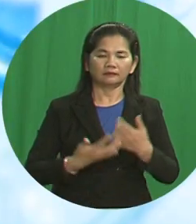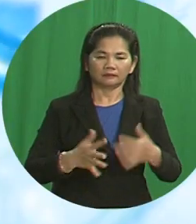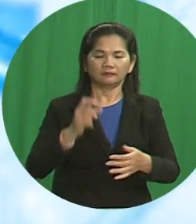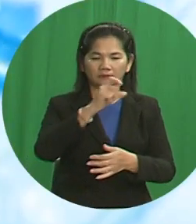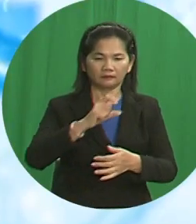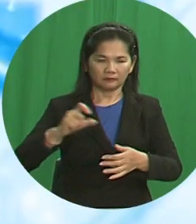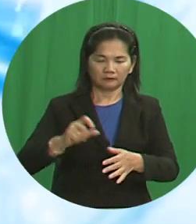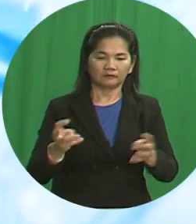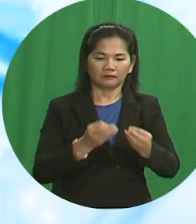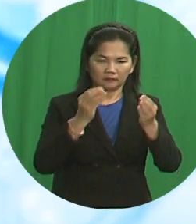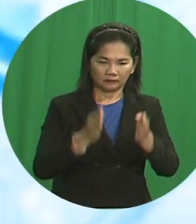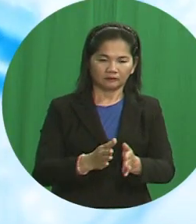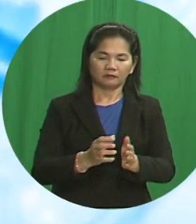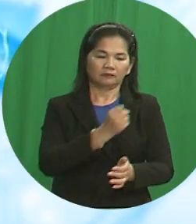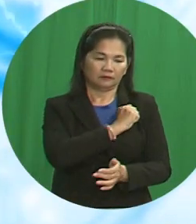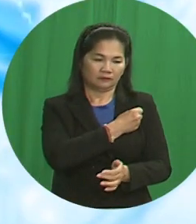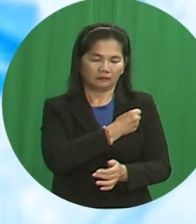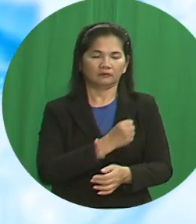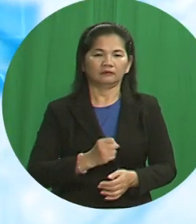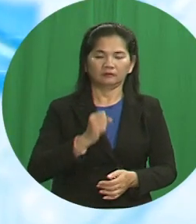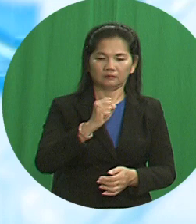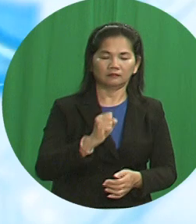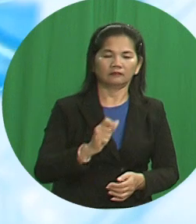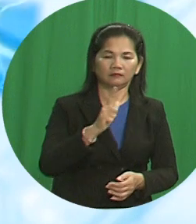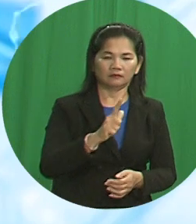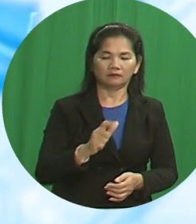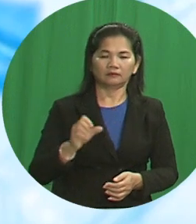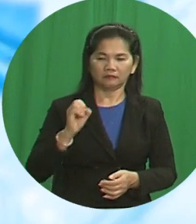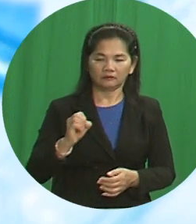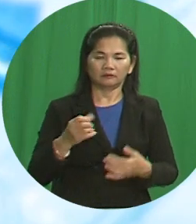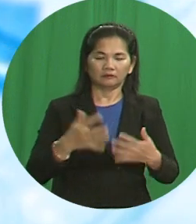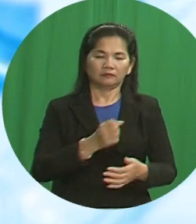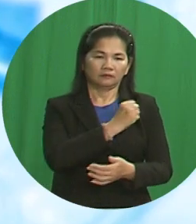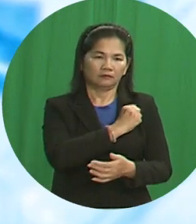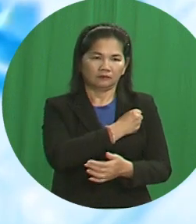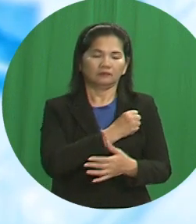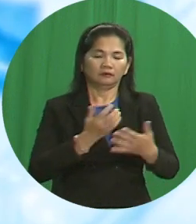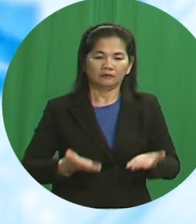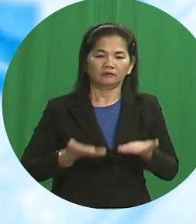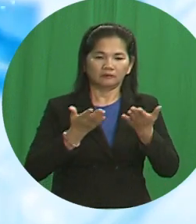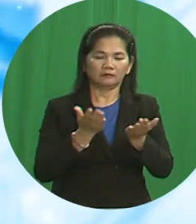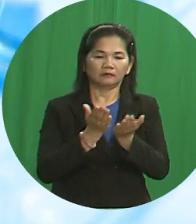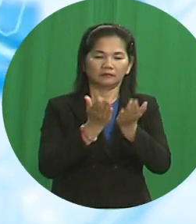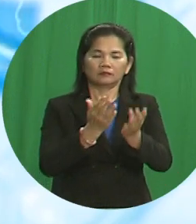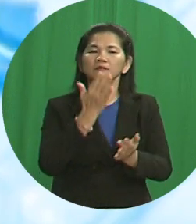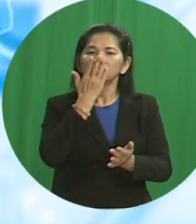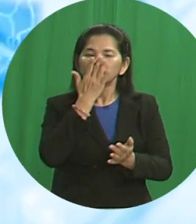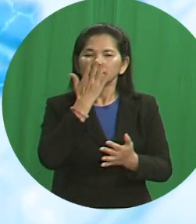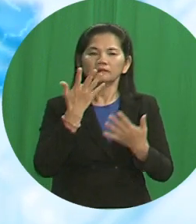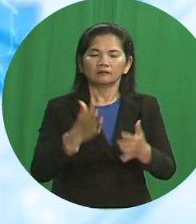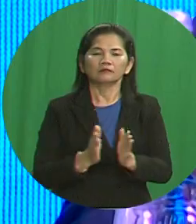ប្តាហ៍នេះនាយករដ្ឋមន្ត្រីកាណាដាលោក Justin Trudeau បាននិយាយថាប្រទេសកាណាដានឹងបញ្ជូននាវាកងទ័ពជើងទឹក